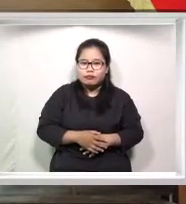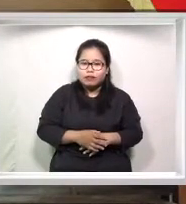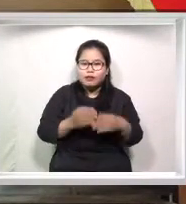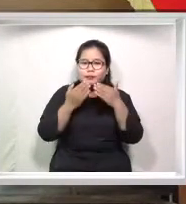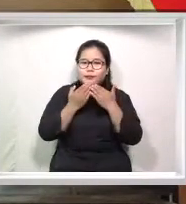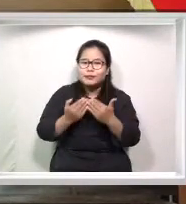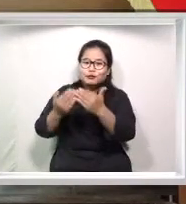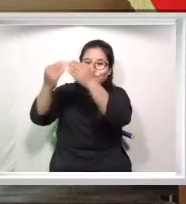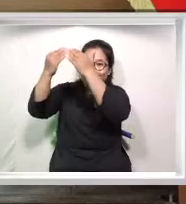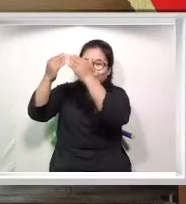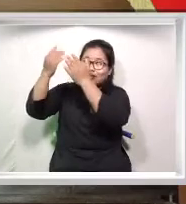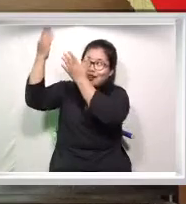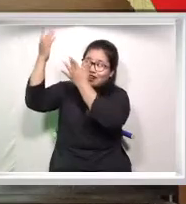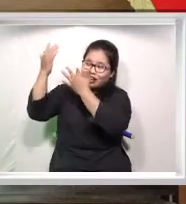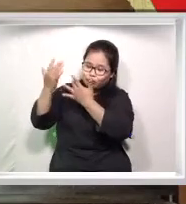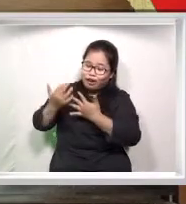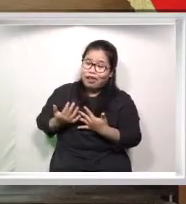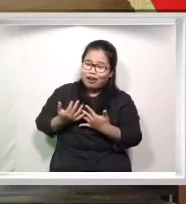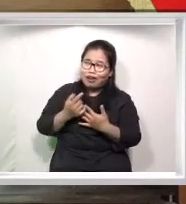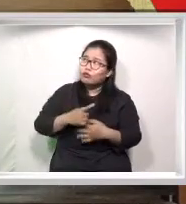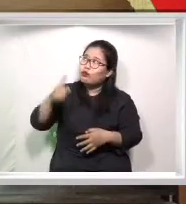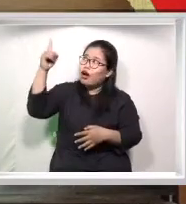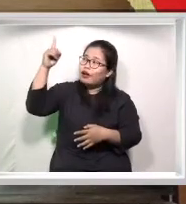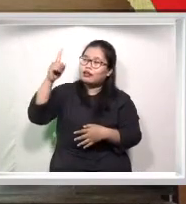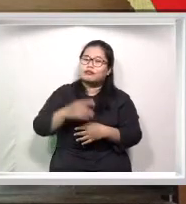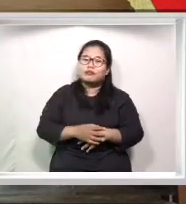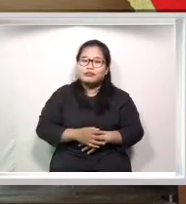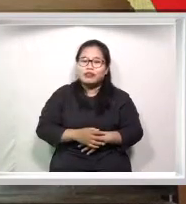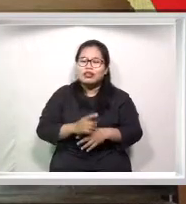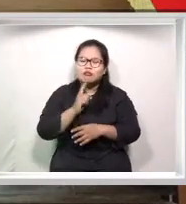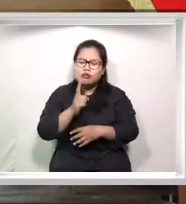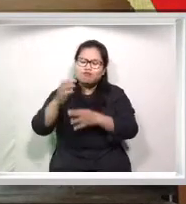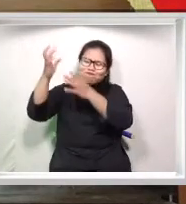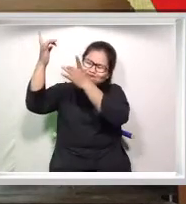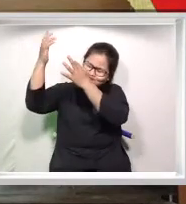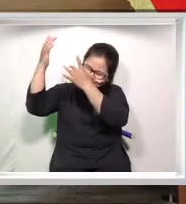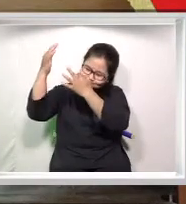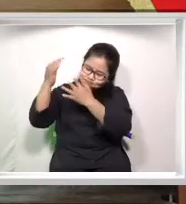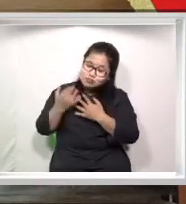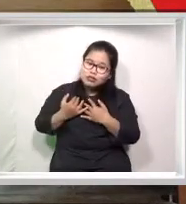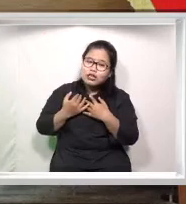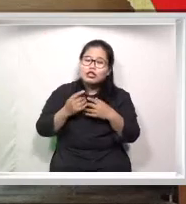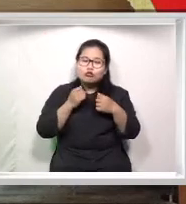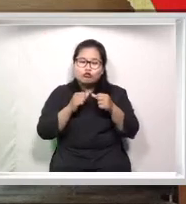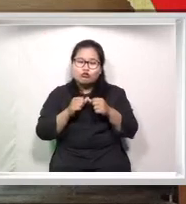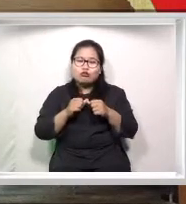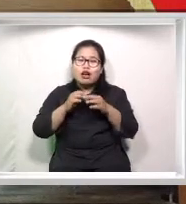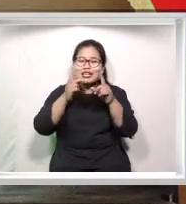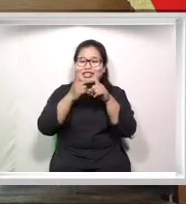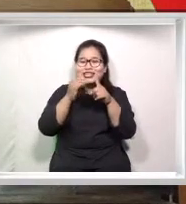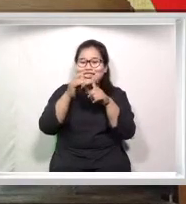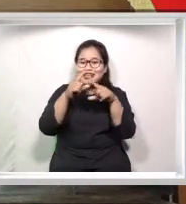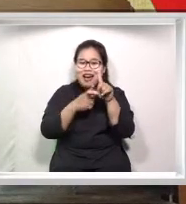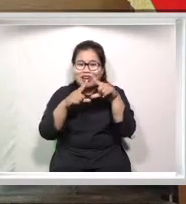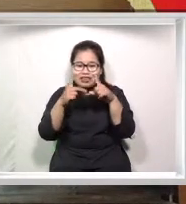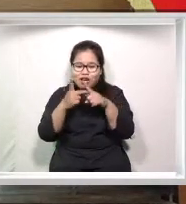Puji syukur kehadirat Tuhan Yang Maha Esa, Allah Subhanahu wa Ta'ala, yang telah melimpahkan rahmat, taufik, dan hidayahnya kepada